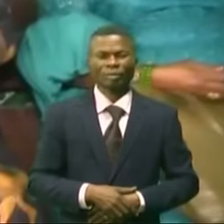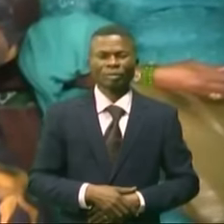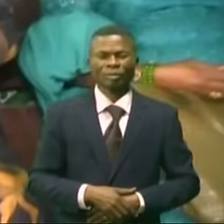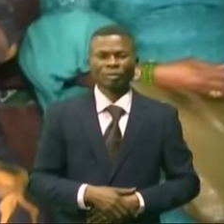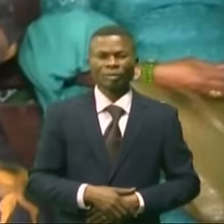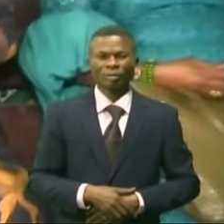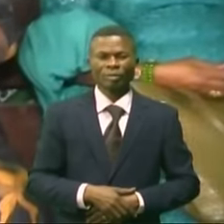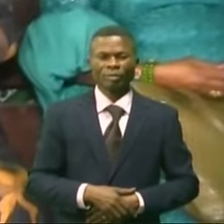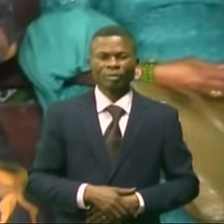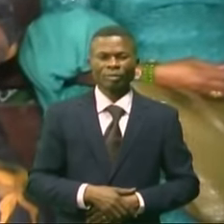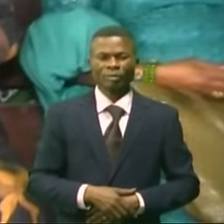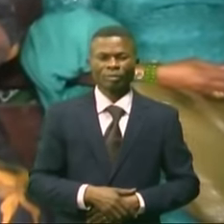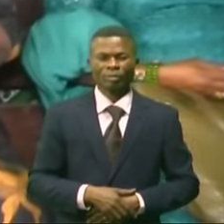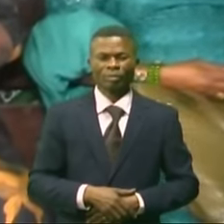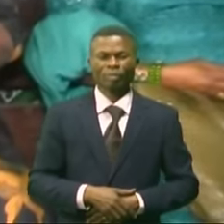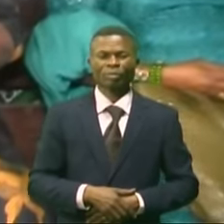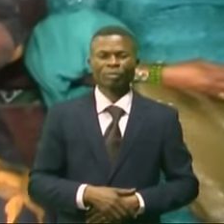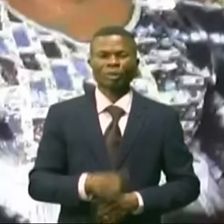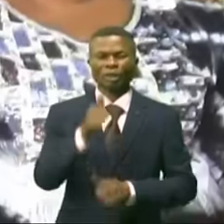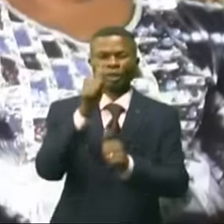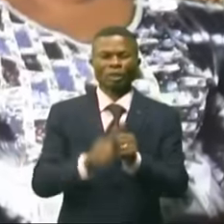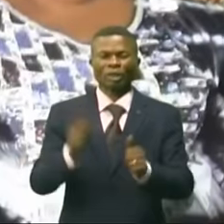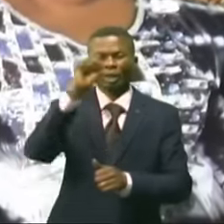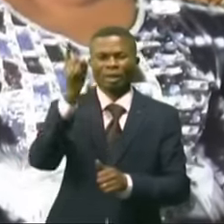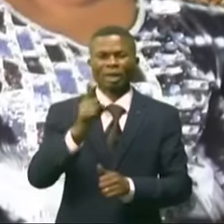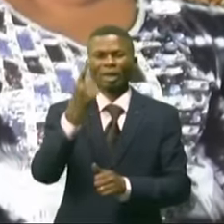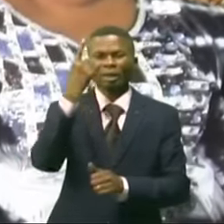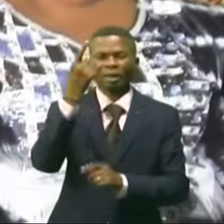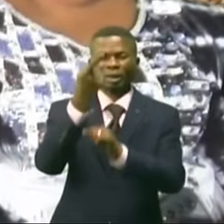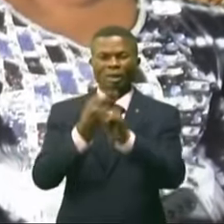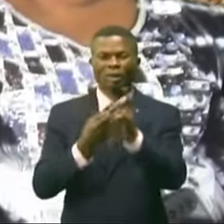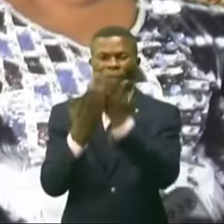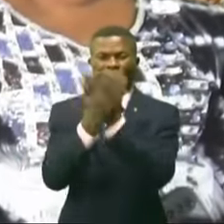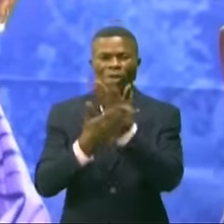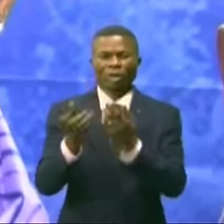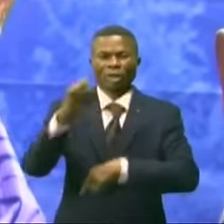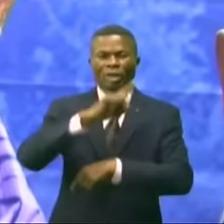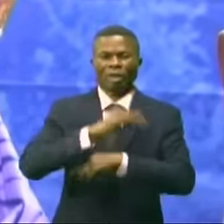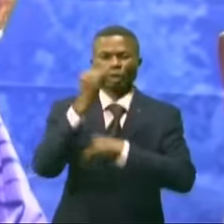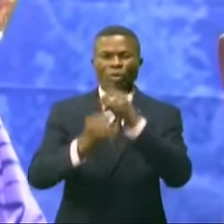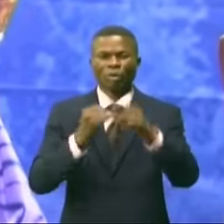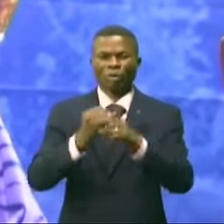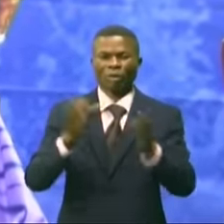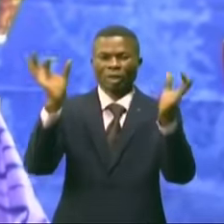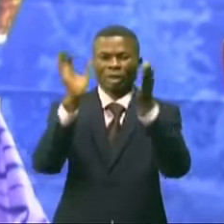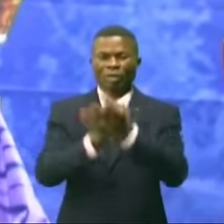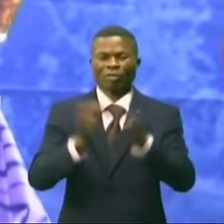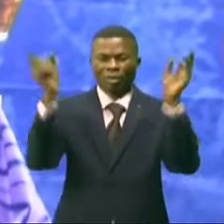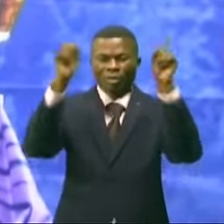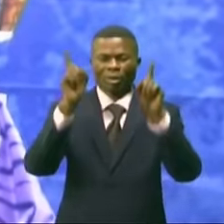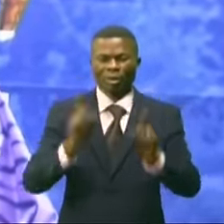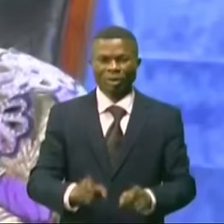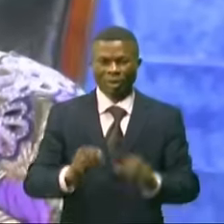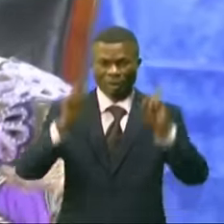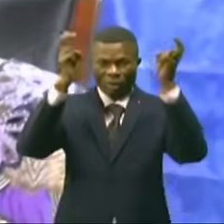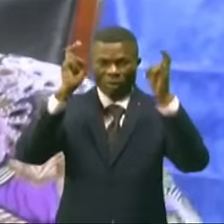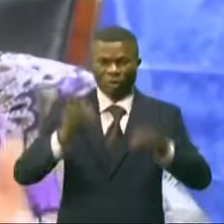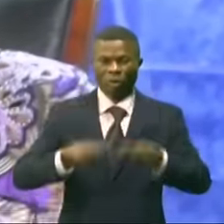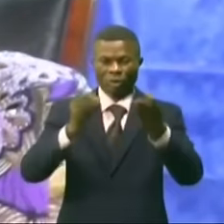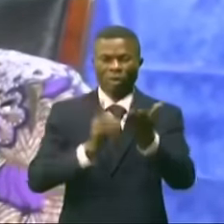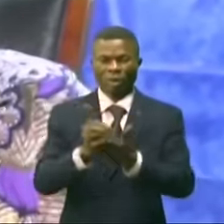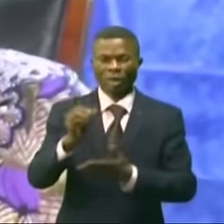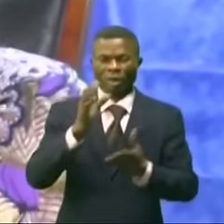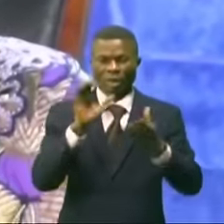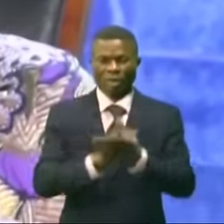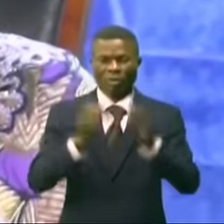l'humanité commémore chaque 31 juillet la journée internationale de la femme africaine le thème de cette journée dédié au droits des femmes